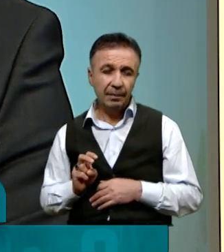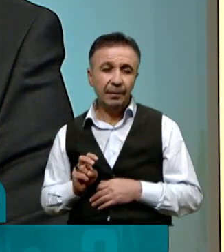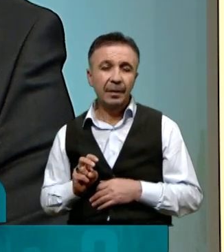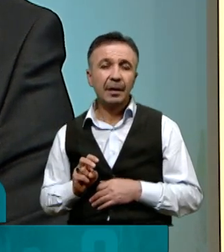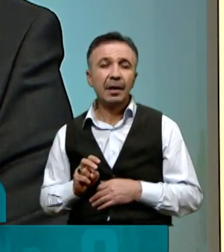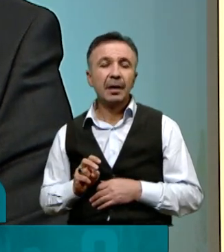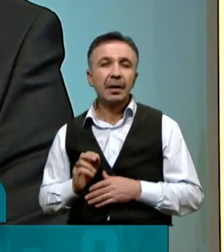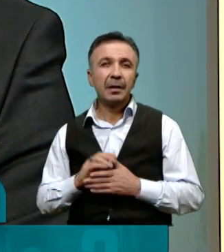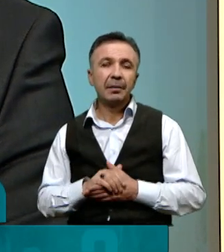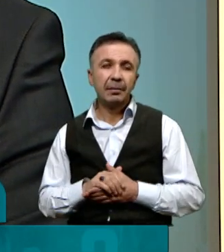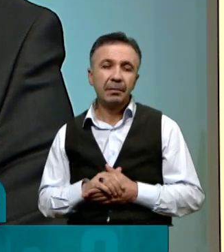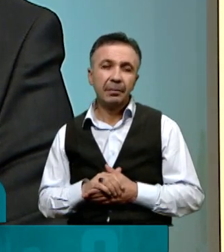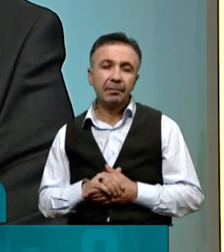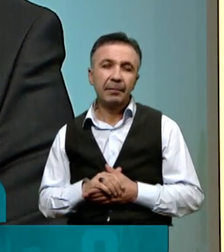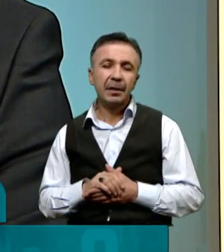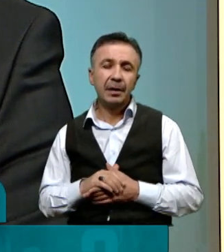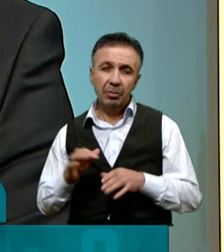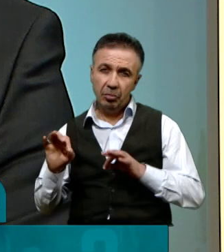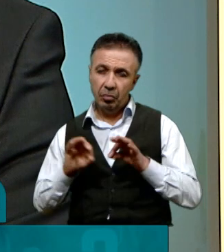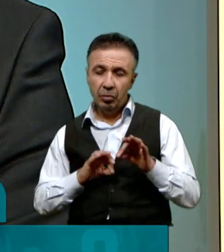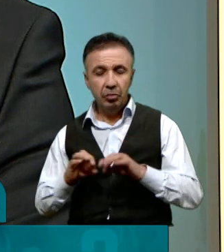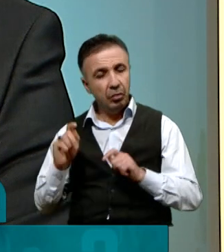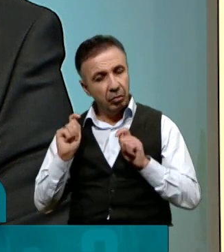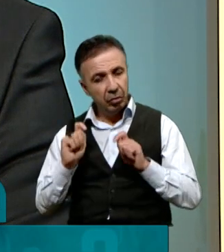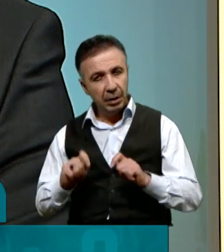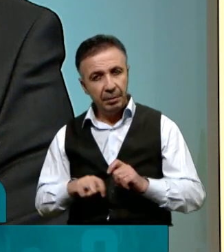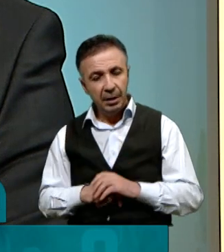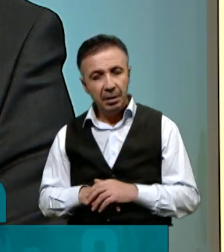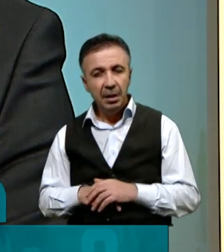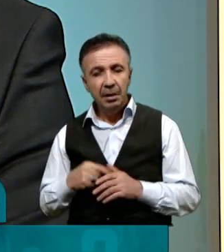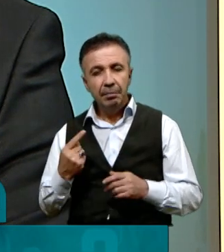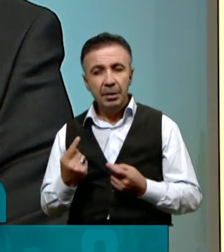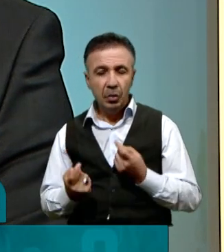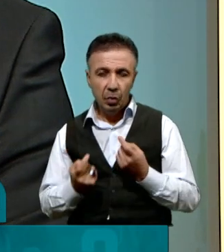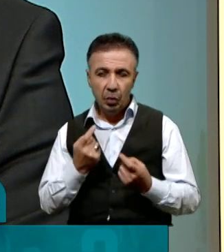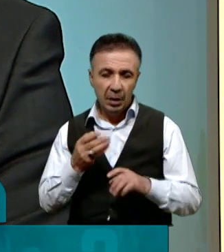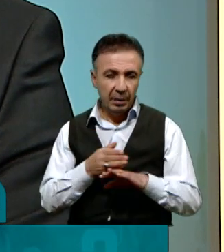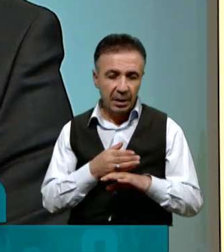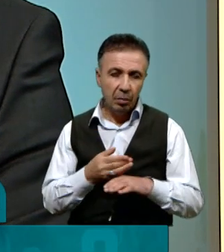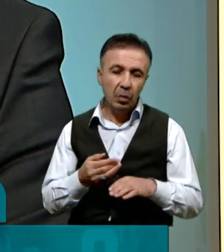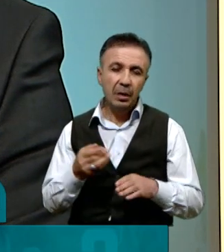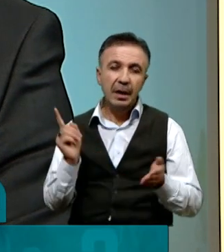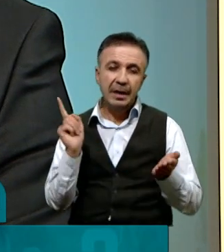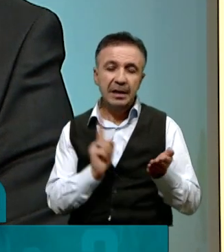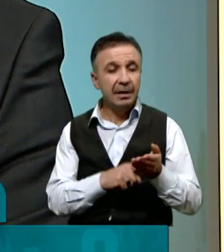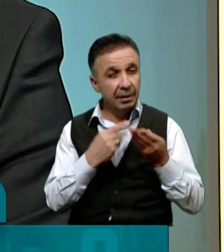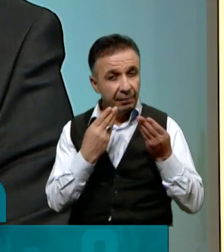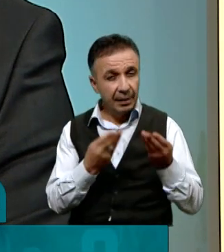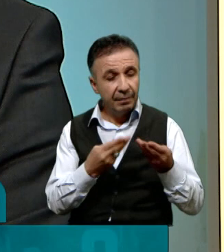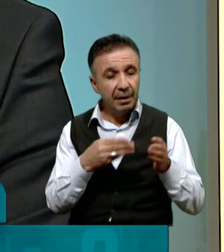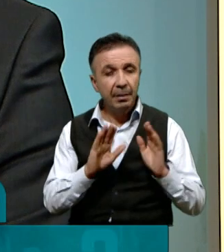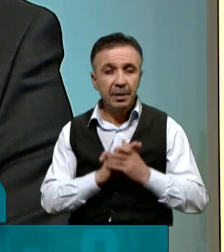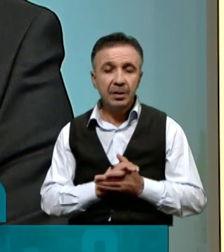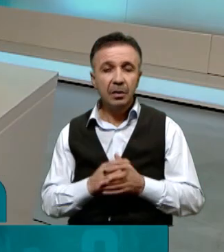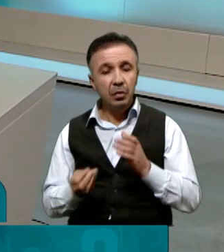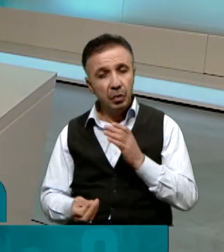Standartları taşıyan, hatta denetimleri yapılan bir ürüne bu sertifikanın verip verilmemesi için gerçekten üretim